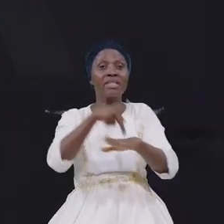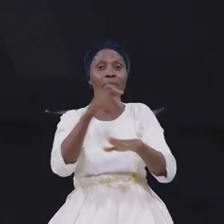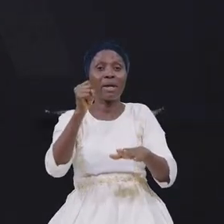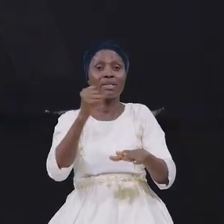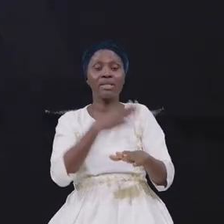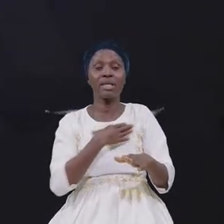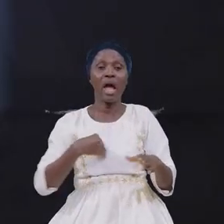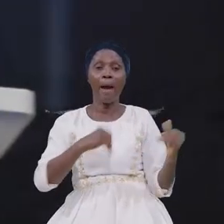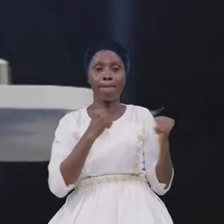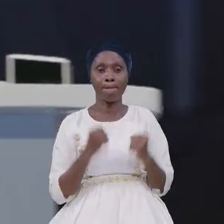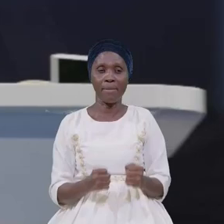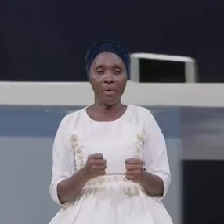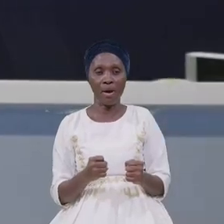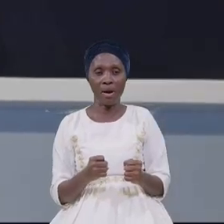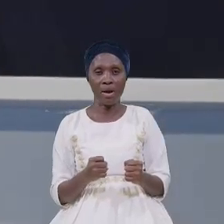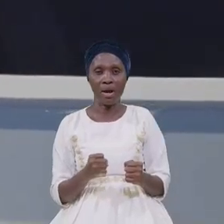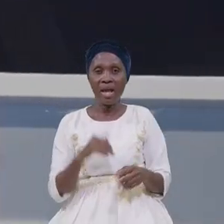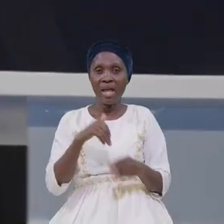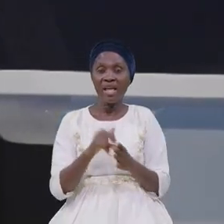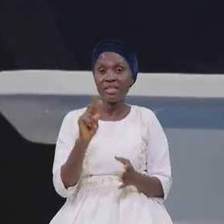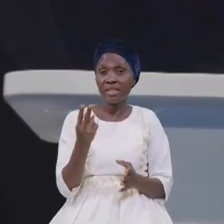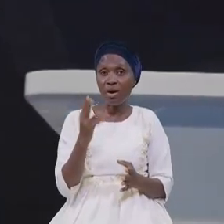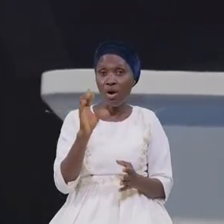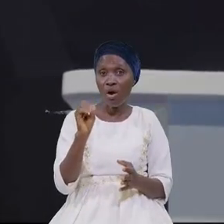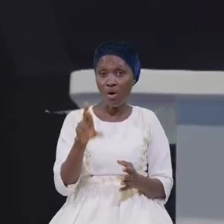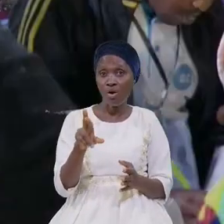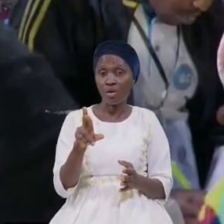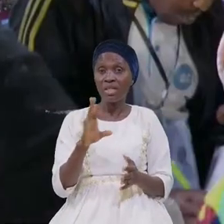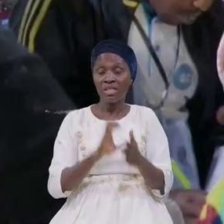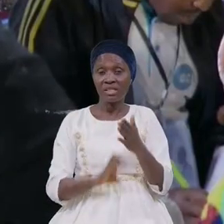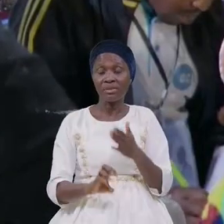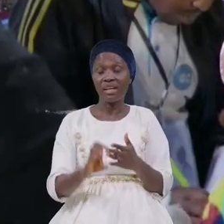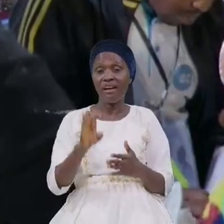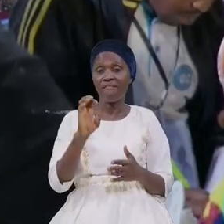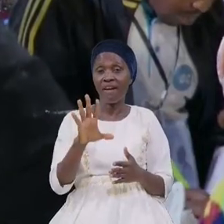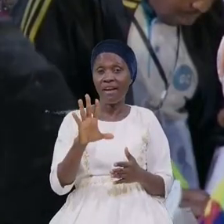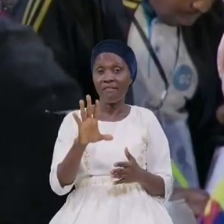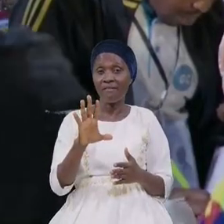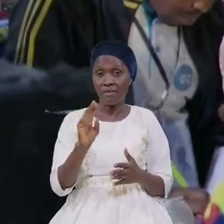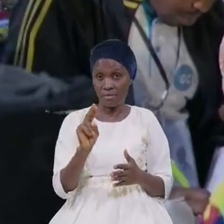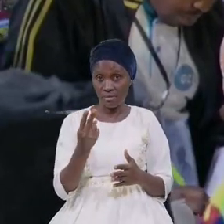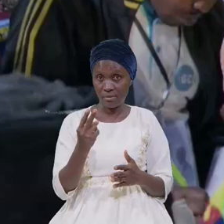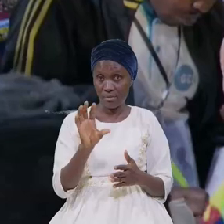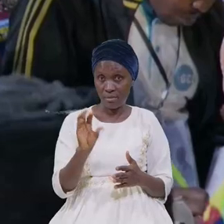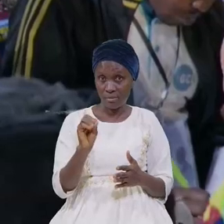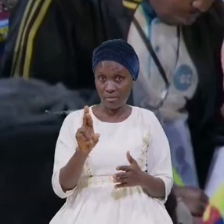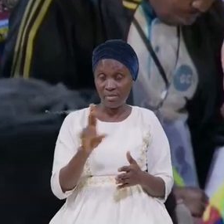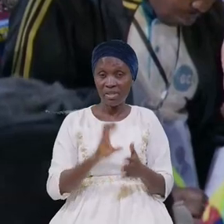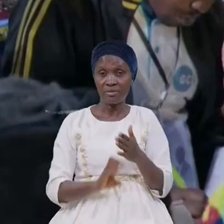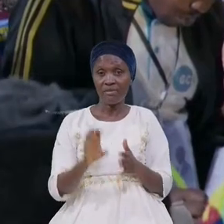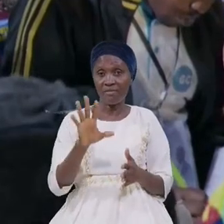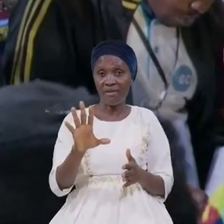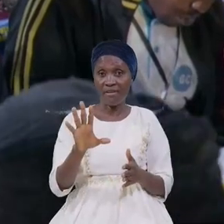autorité. Deuxième Corinthiens chapitre 5 verset 17.